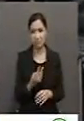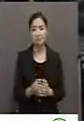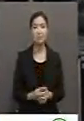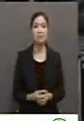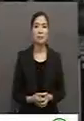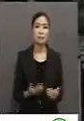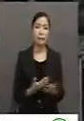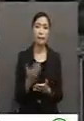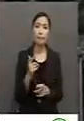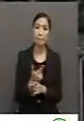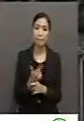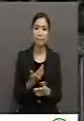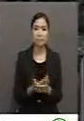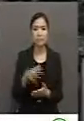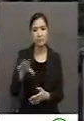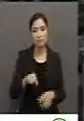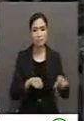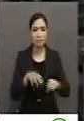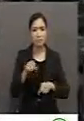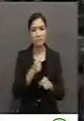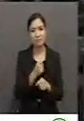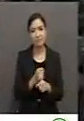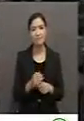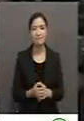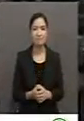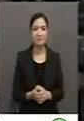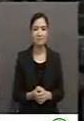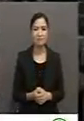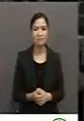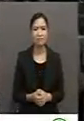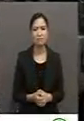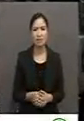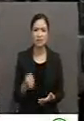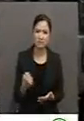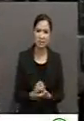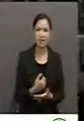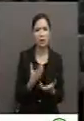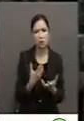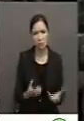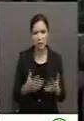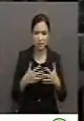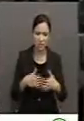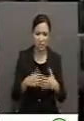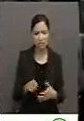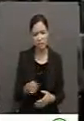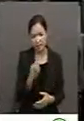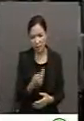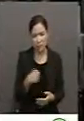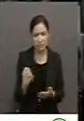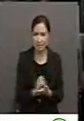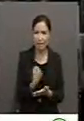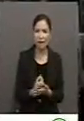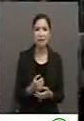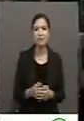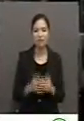ซื้อเหล็กมาทำของตกแต่งก็เลยใช้ได้อุปกรณ์มันนะครับพวกเครื่องจักรพวก